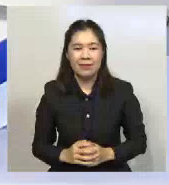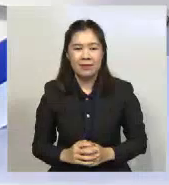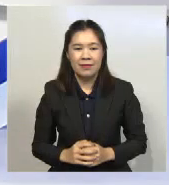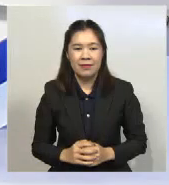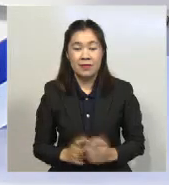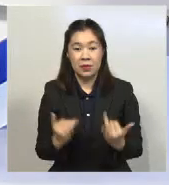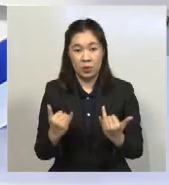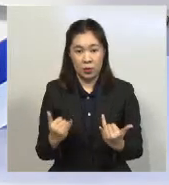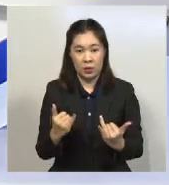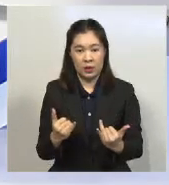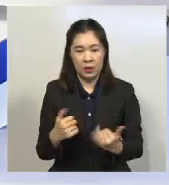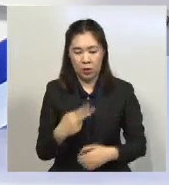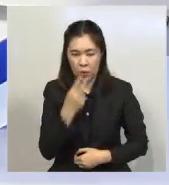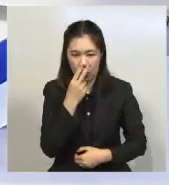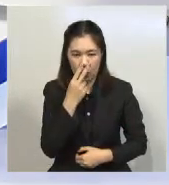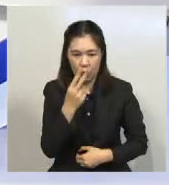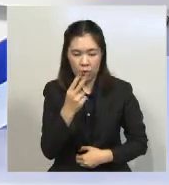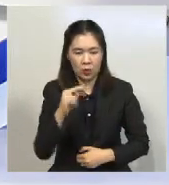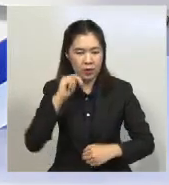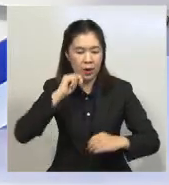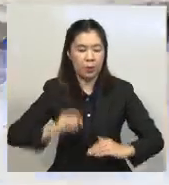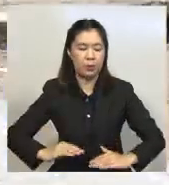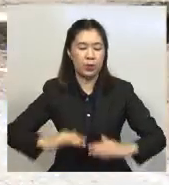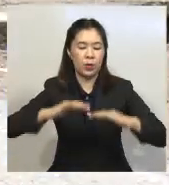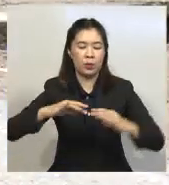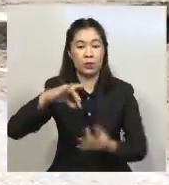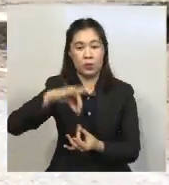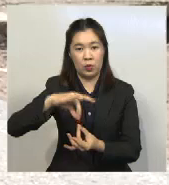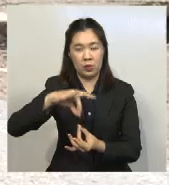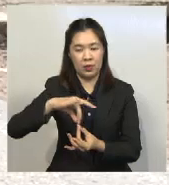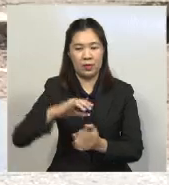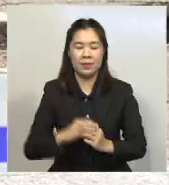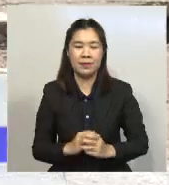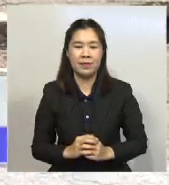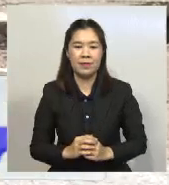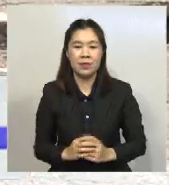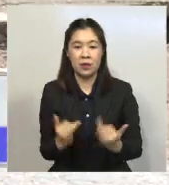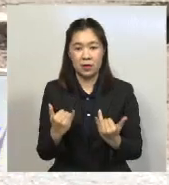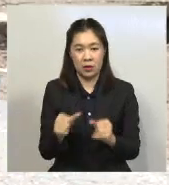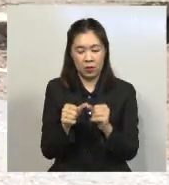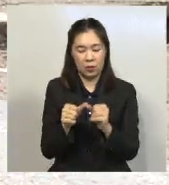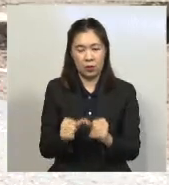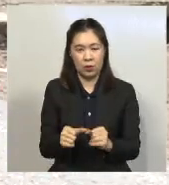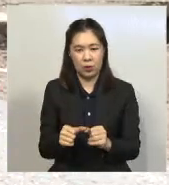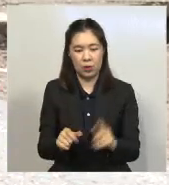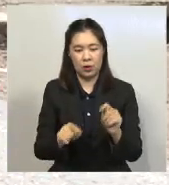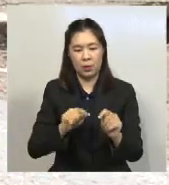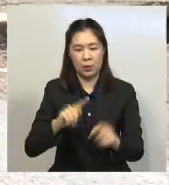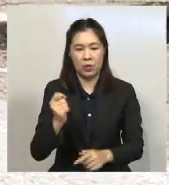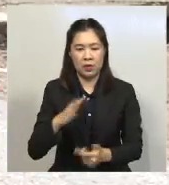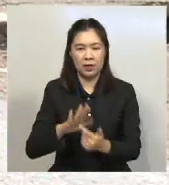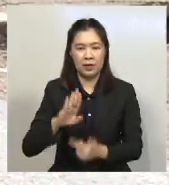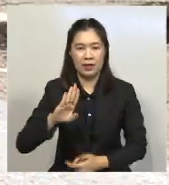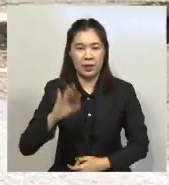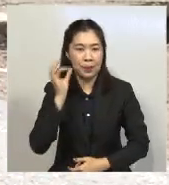ผู้ชมคะวันนี้ดิฉันยังคงติดตามสถานการณ์น้ำท่วมที่จังหวัดสุโขทัยอยู่นะคะซึ่งตอนนี้ดิฉันอยู่ที่ตำบลทับพึ่งอำเภอศรีสำโรง